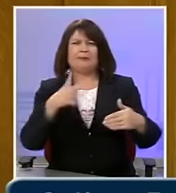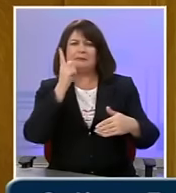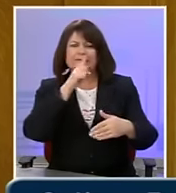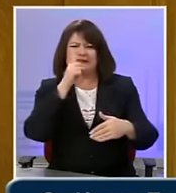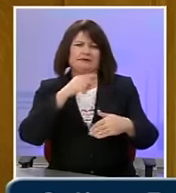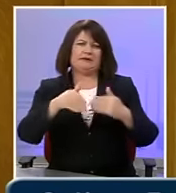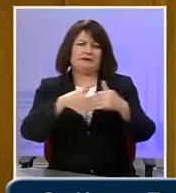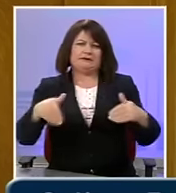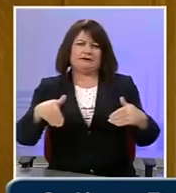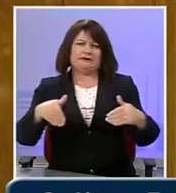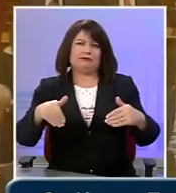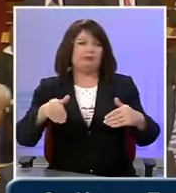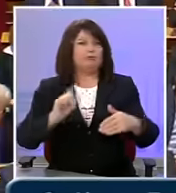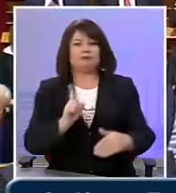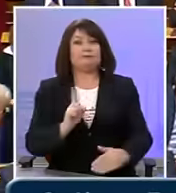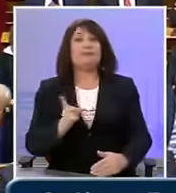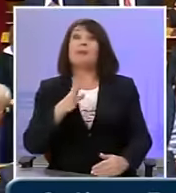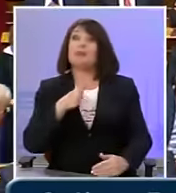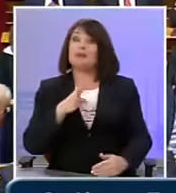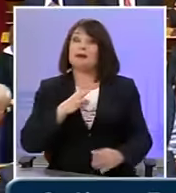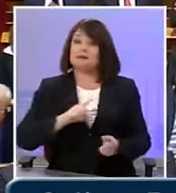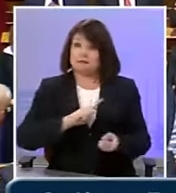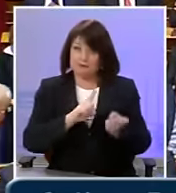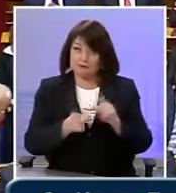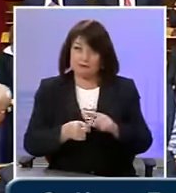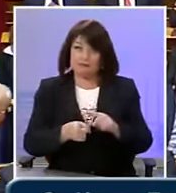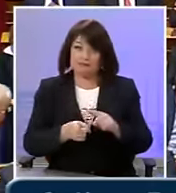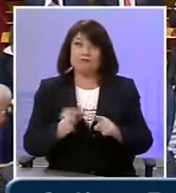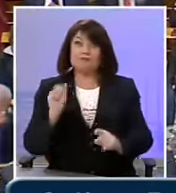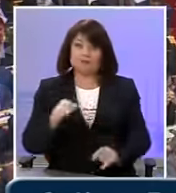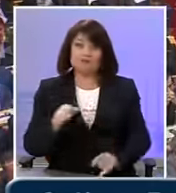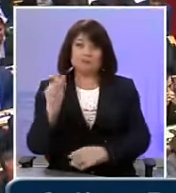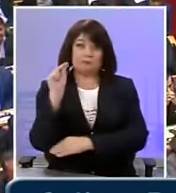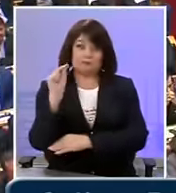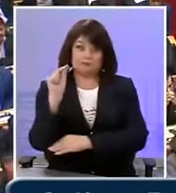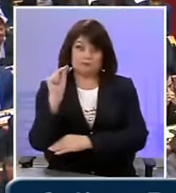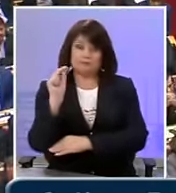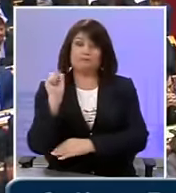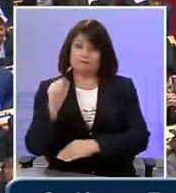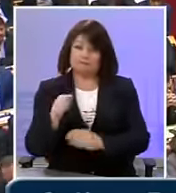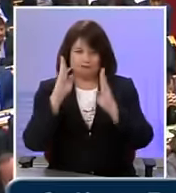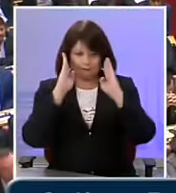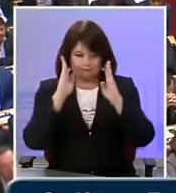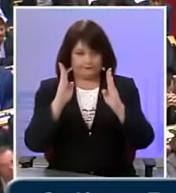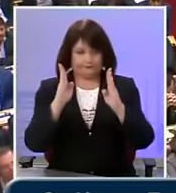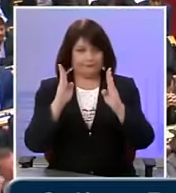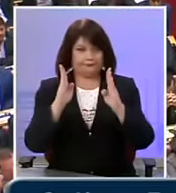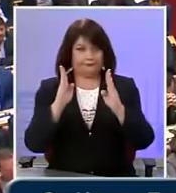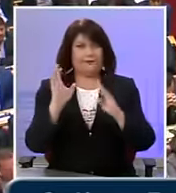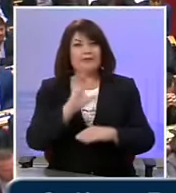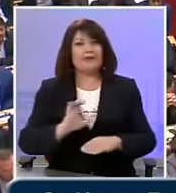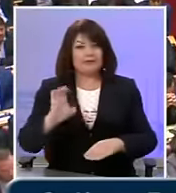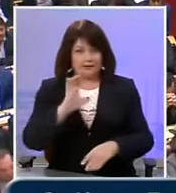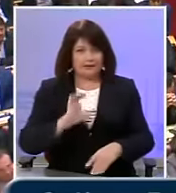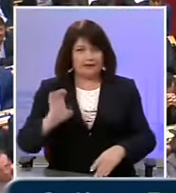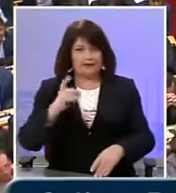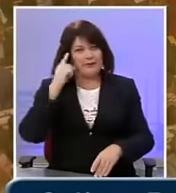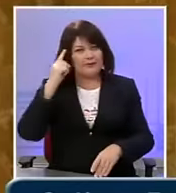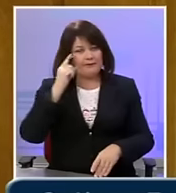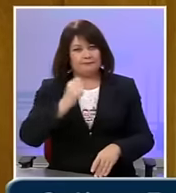έλεγα. Θελήσατε αντίθετα να ανανεώσετε τη δέσμευσή σας και την προσήλωσή σας στις ευρωπαϊκές ιδέες.